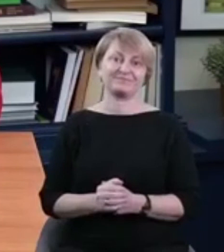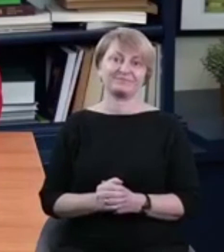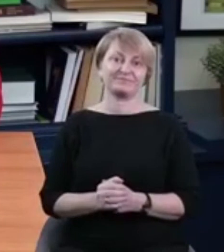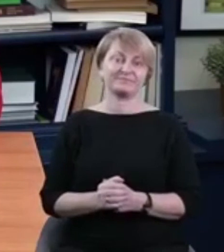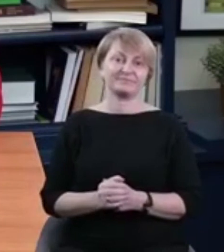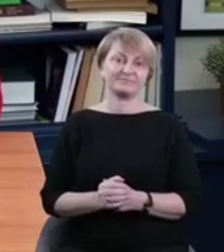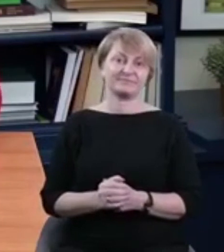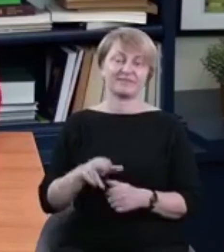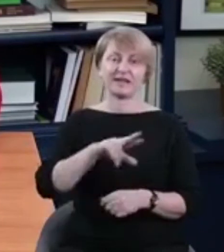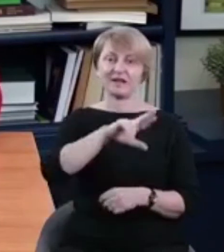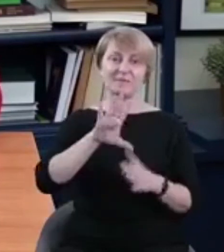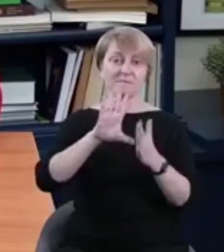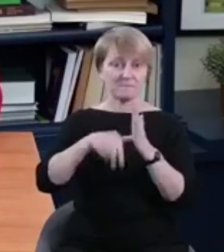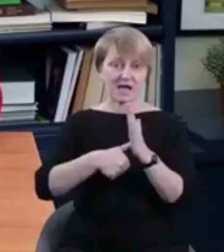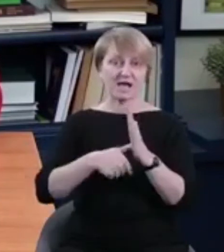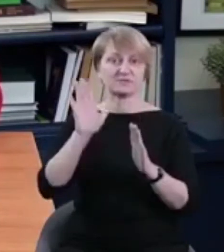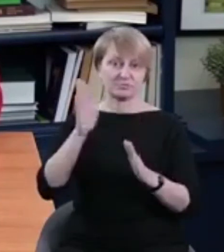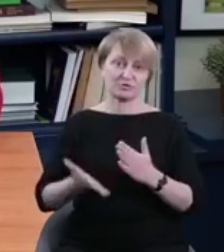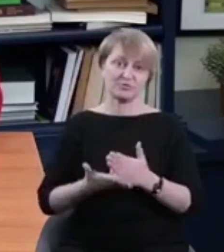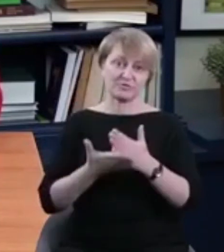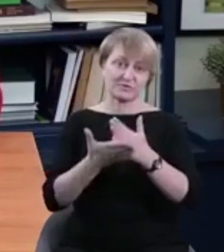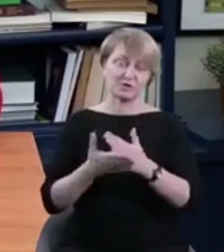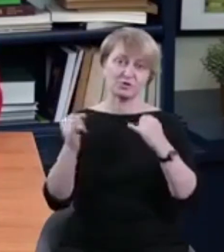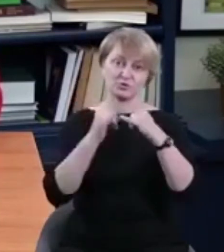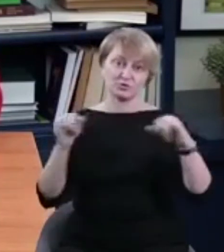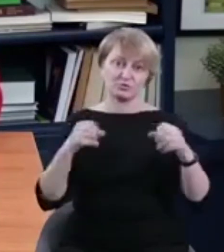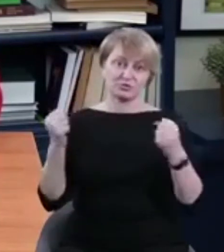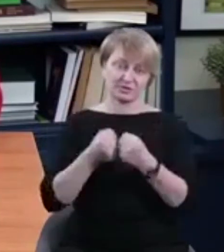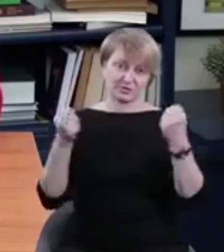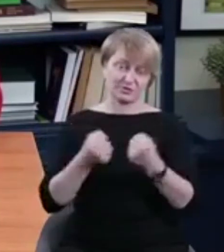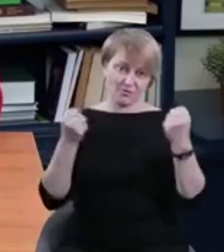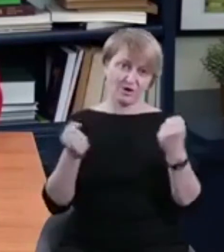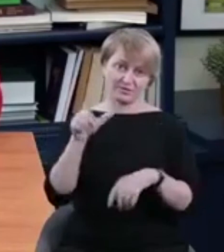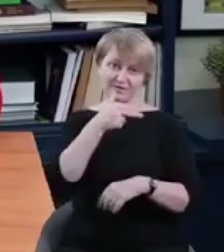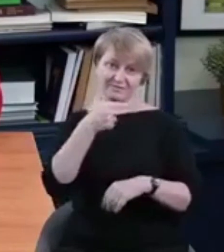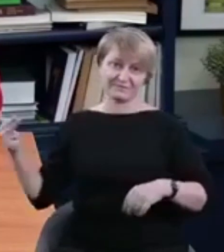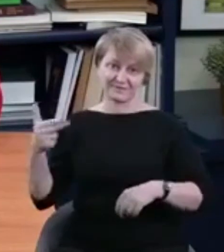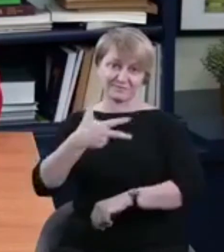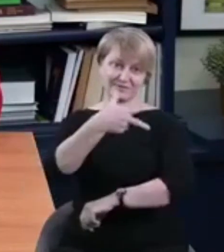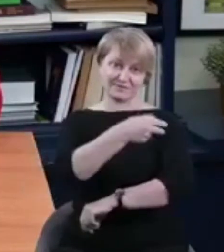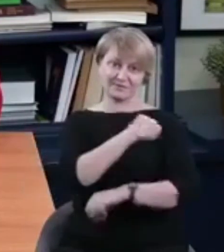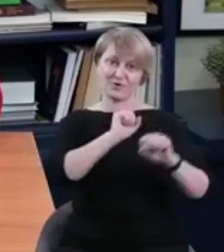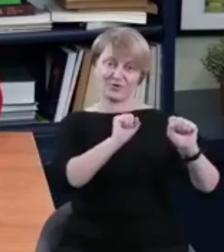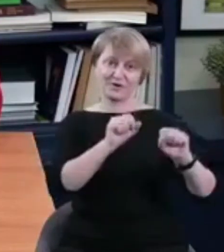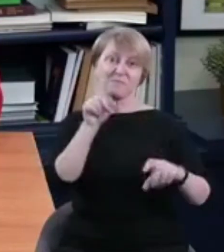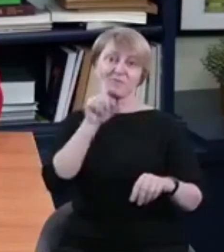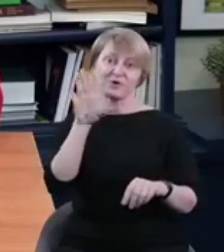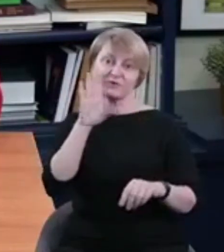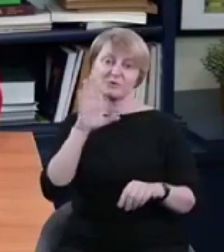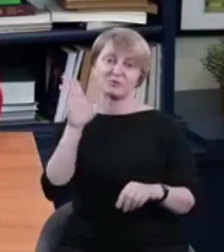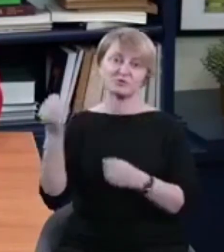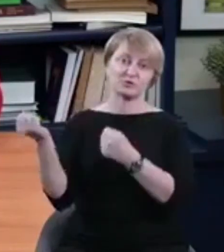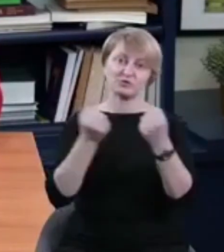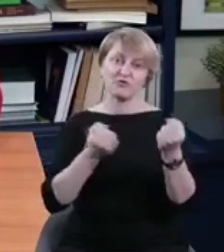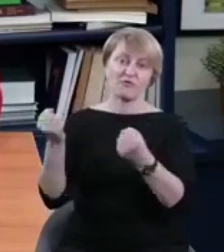my jako miasto też będziemy wspierać się różne działania związane ze szczepieniami najprawdopodobniej również będziemy dowodzić